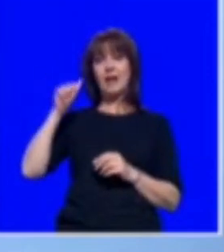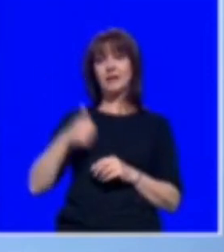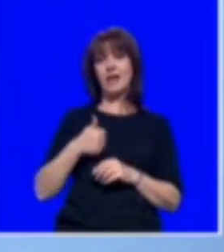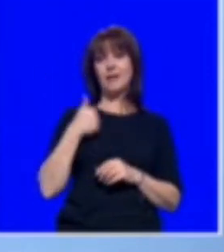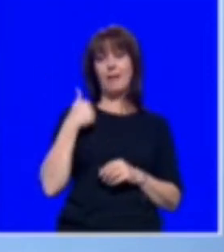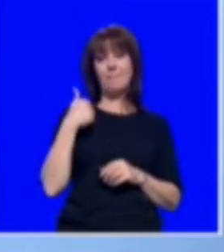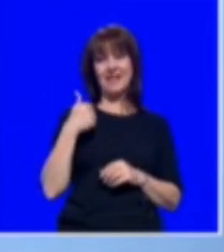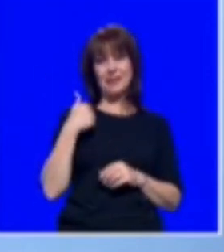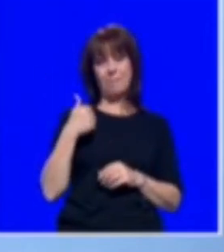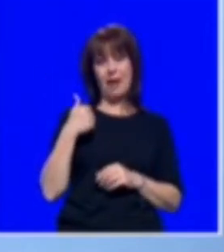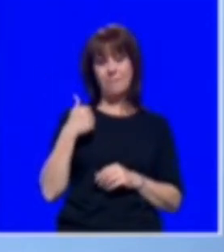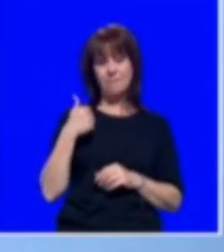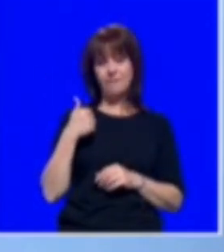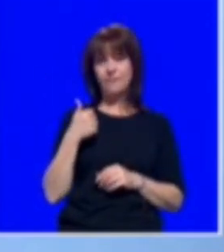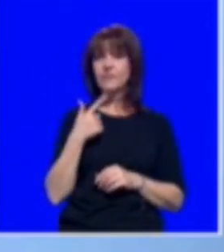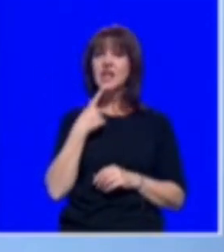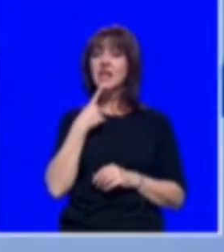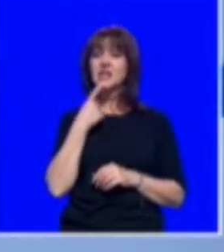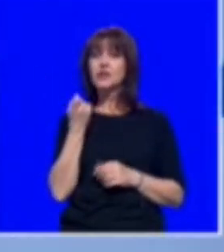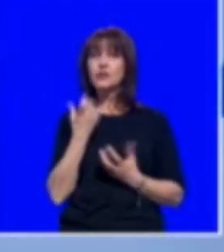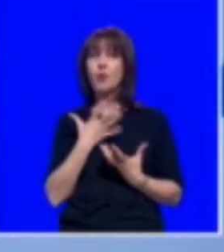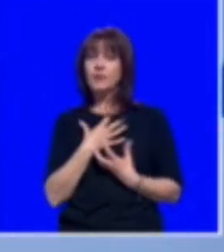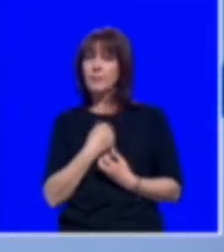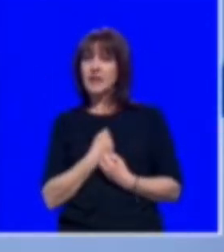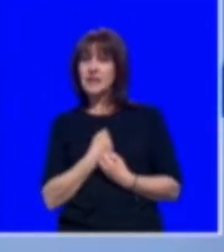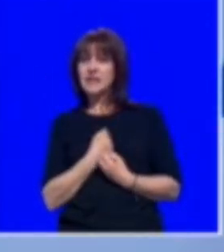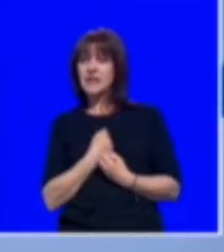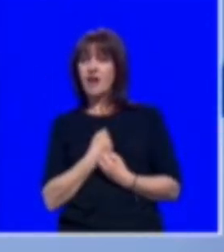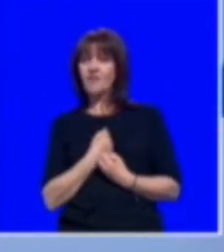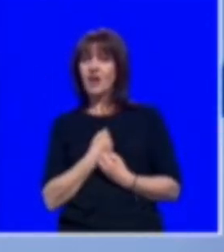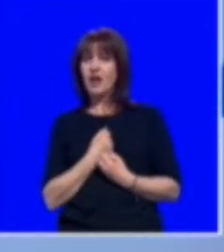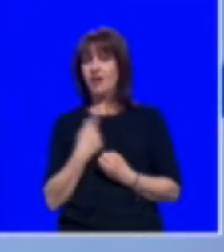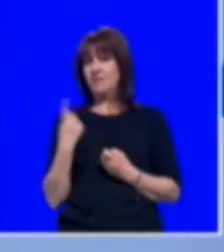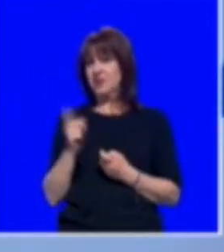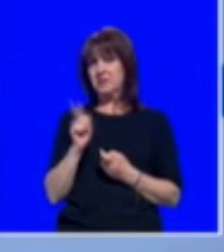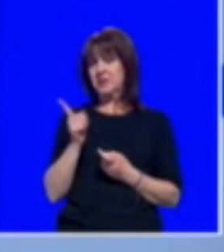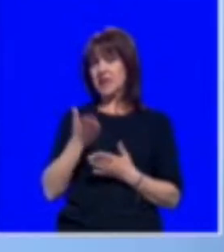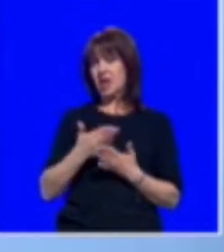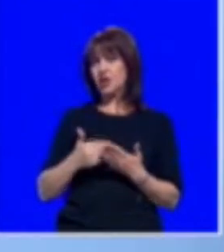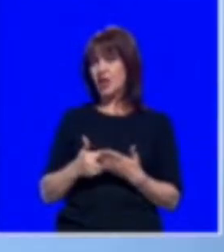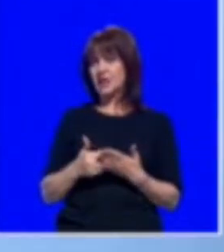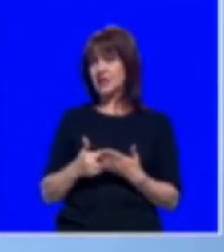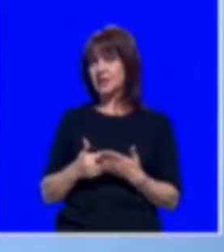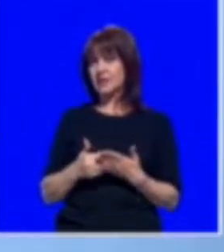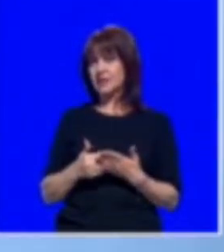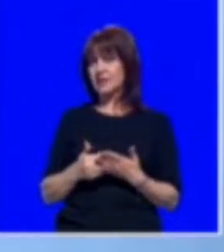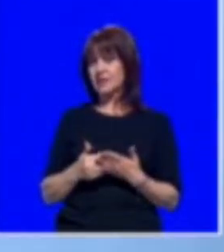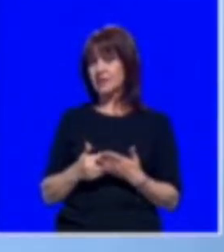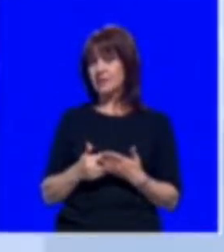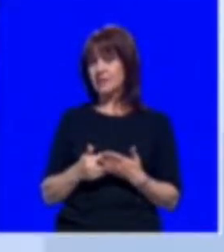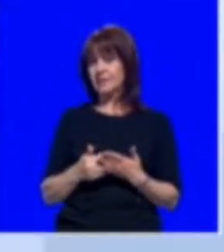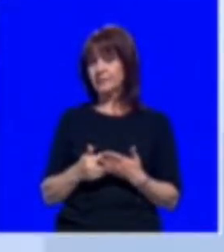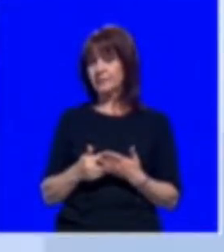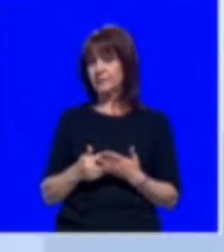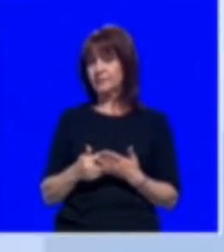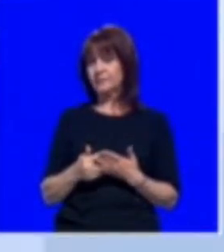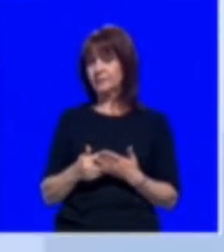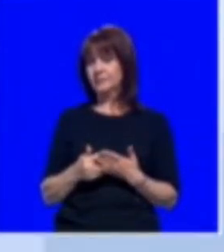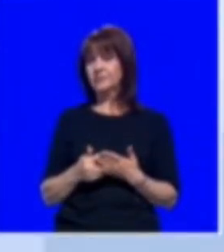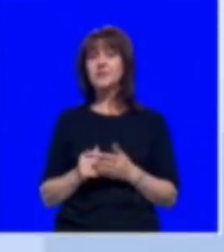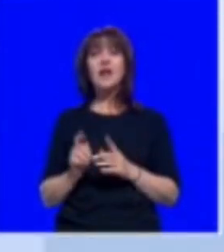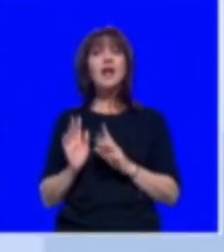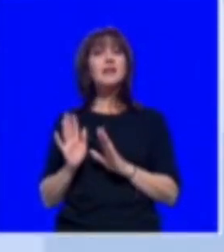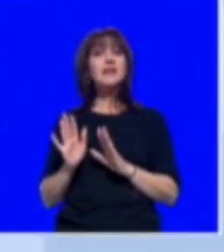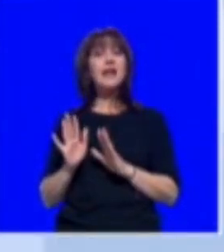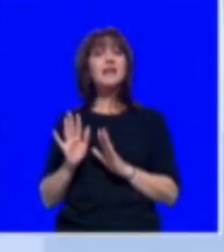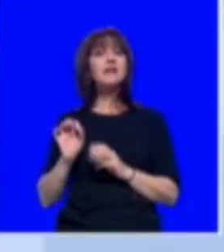БСП. Тъй като... Ма защо да ви тревожи? Защото... Вие не сте част от нея. Защо не оставите техните проблеми? Не,